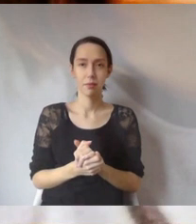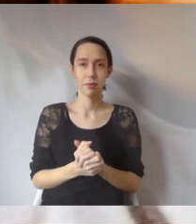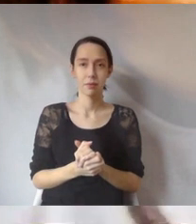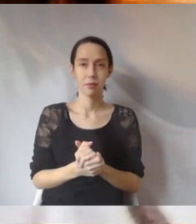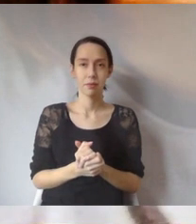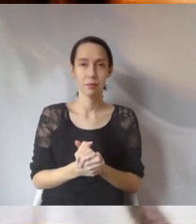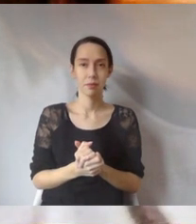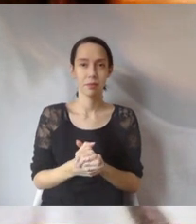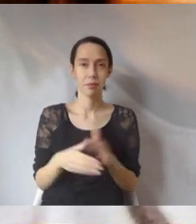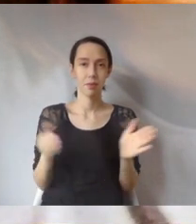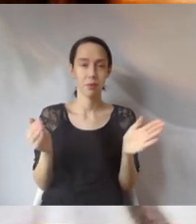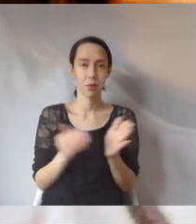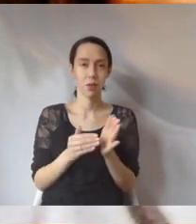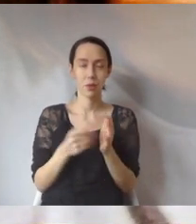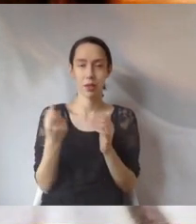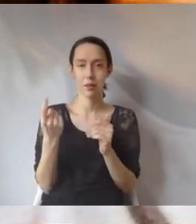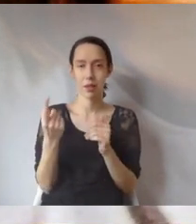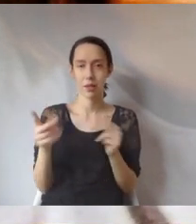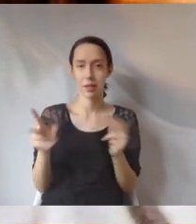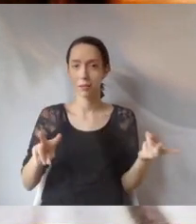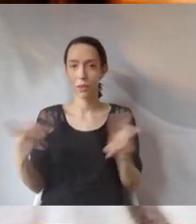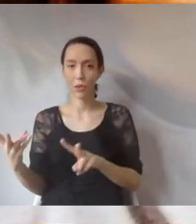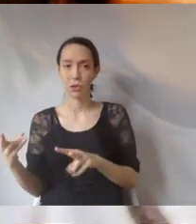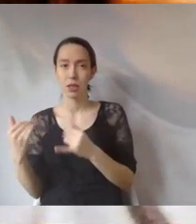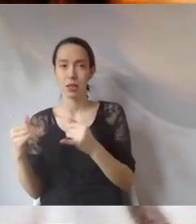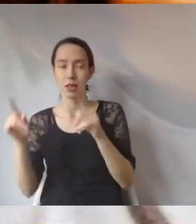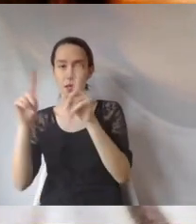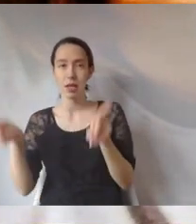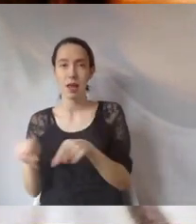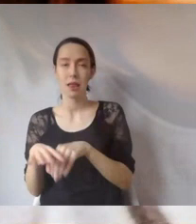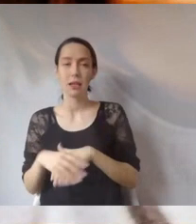Także dajcie mi moment, żebym już tutaj się przełączyła.